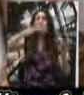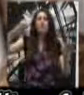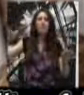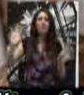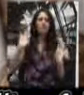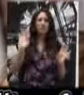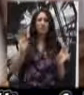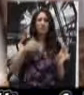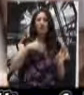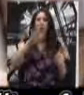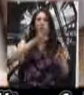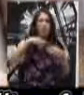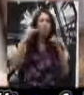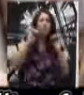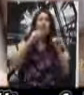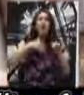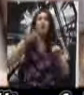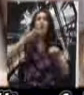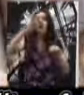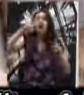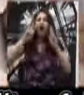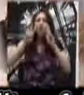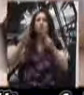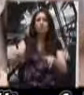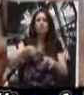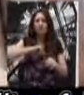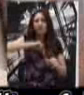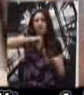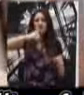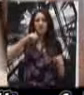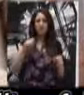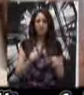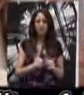لو هموت بس اضم عيالي تاني في صدري.